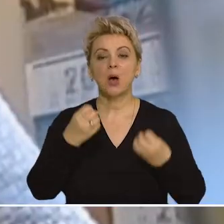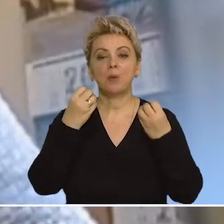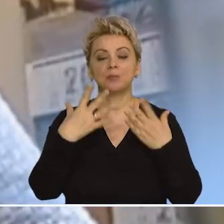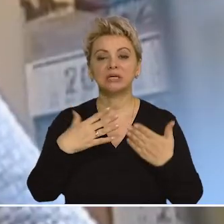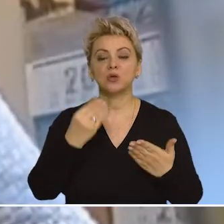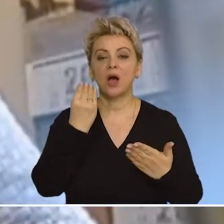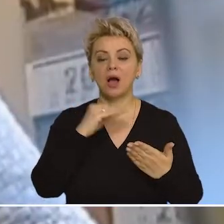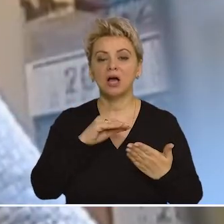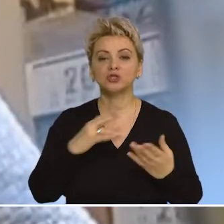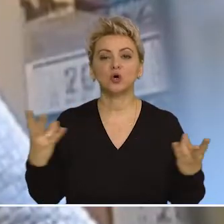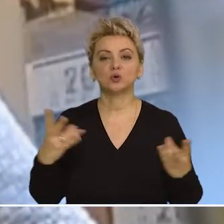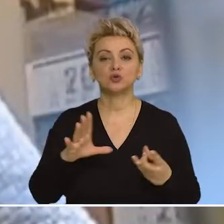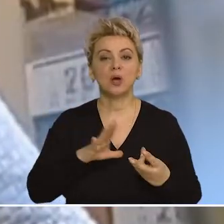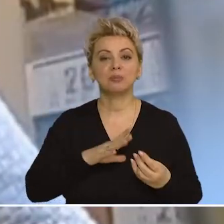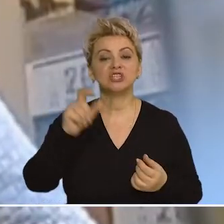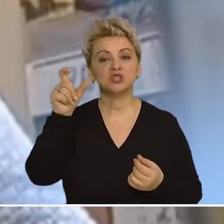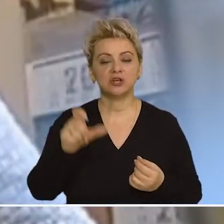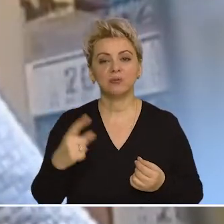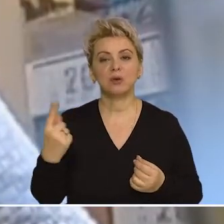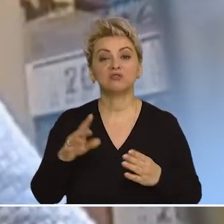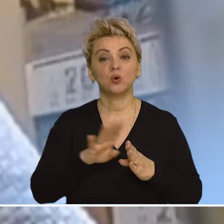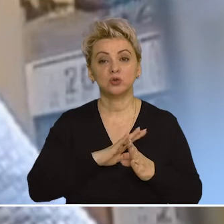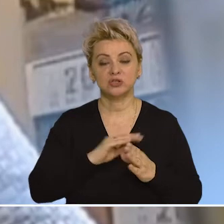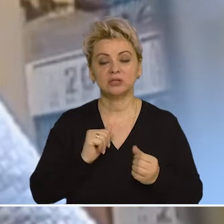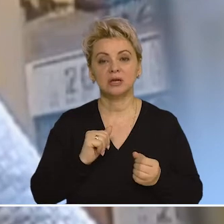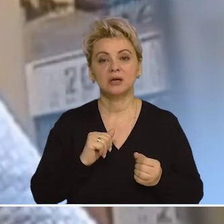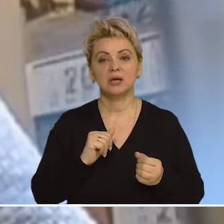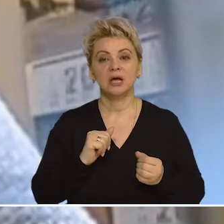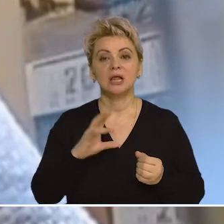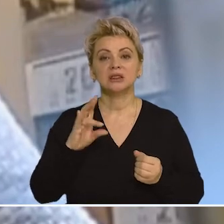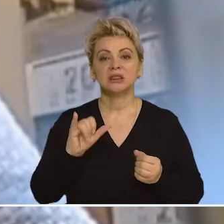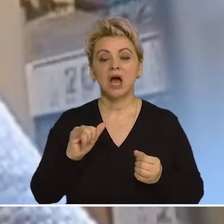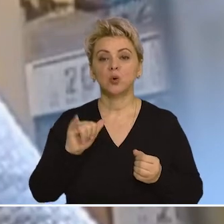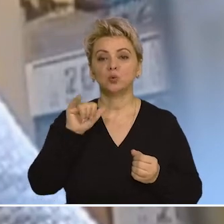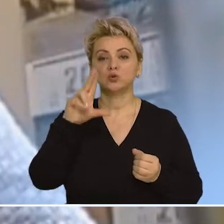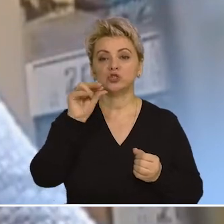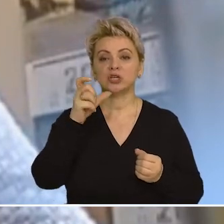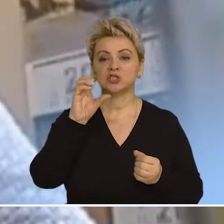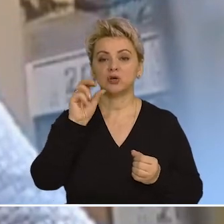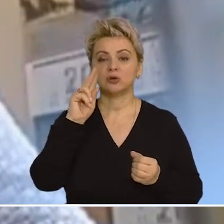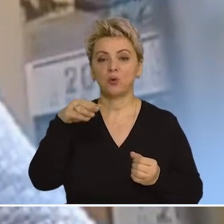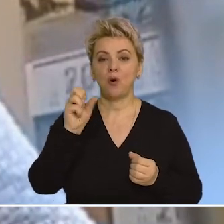Самое простое качество – нужно быть человеком, в первую очередь. На участкового